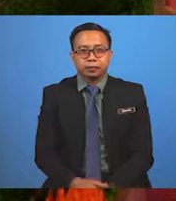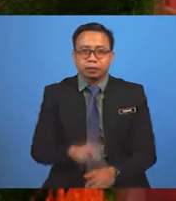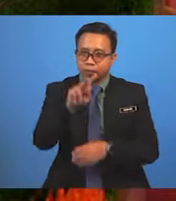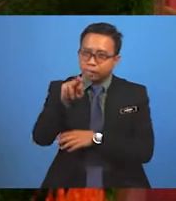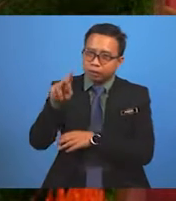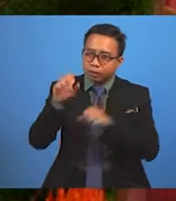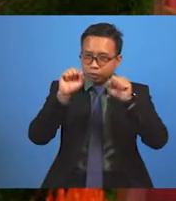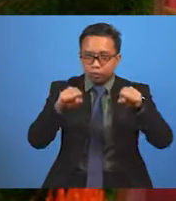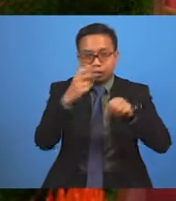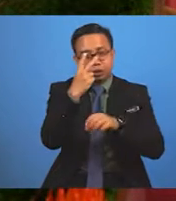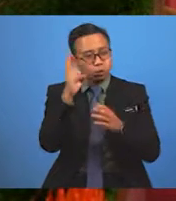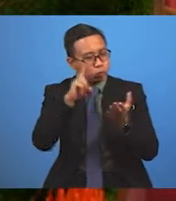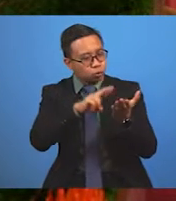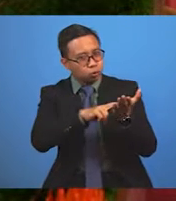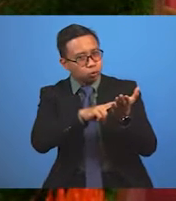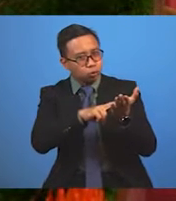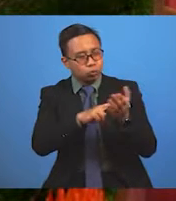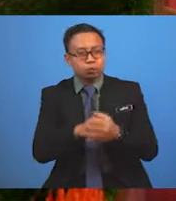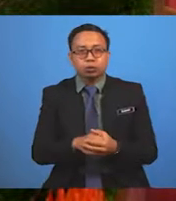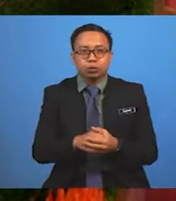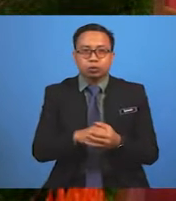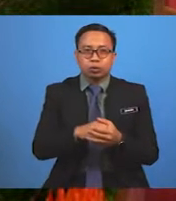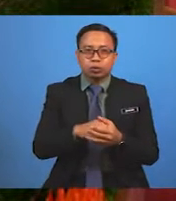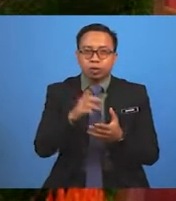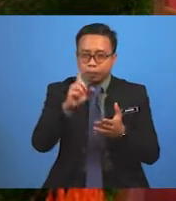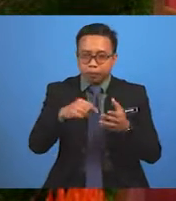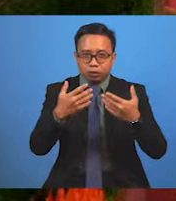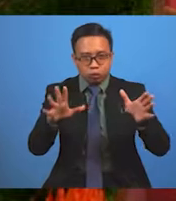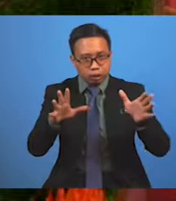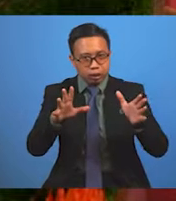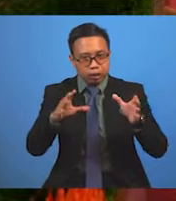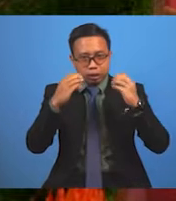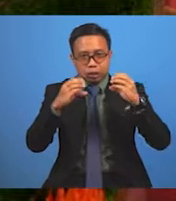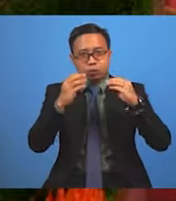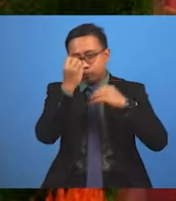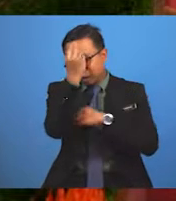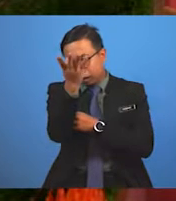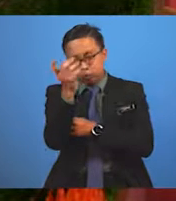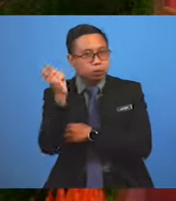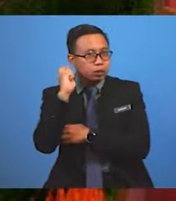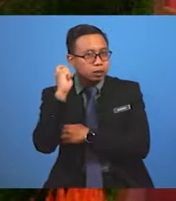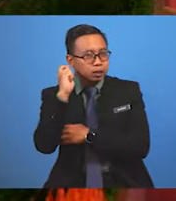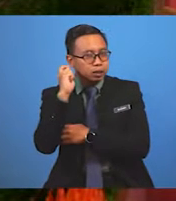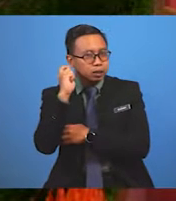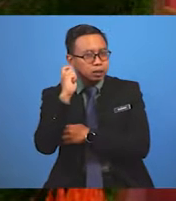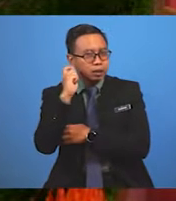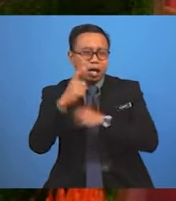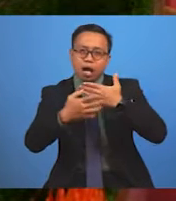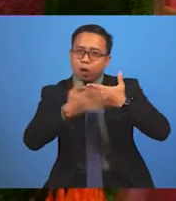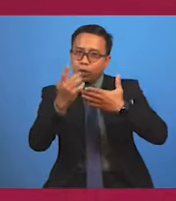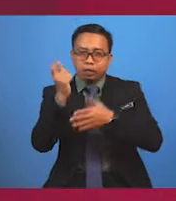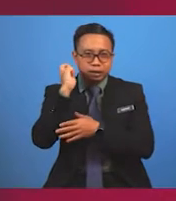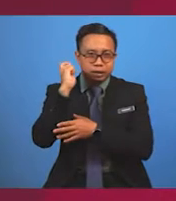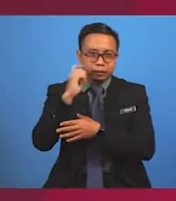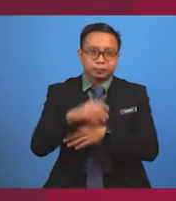Pelajar-pelajar boleh merujuk pada nota ringkas mengenai apa yang telah cikgu terangkan dari awal segmen kita tadi.